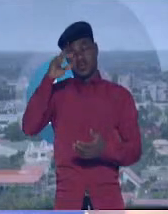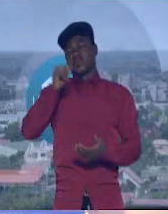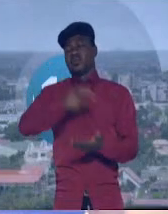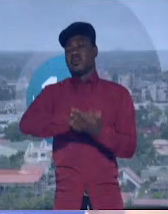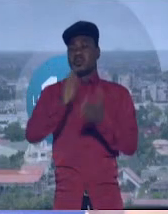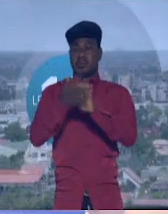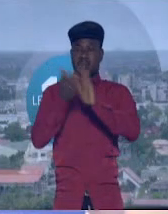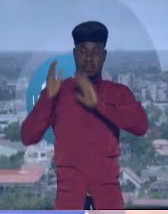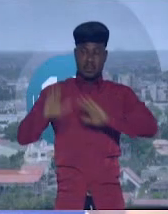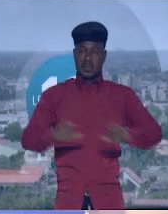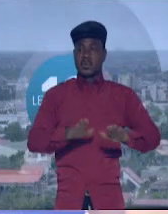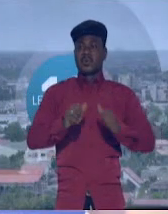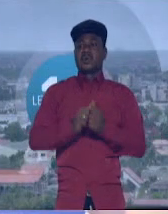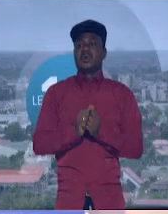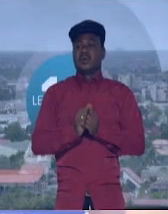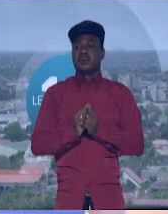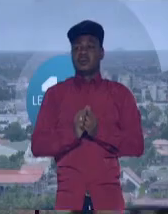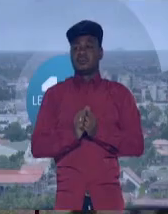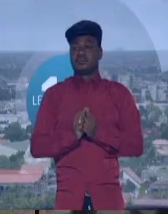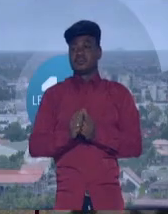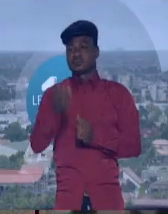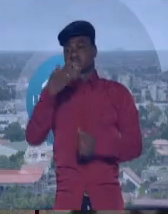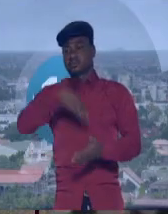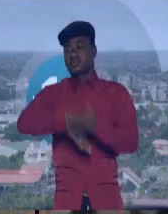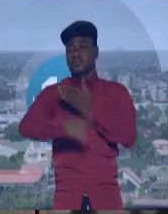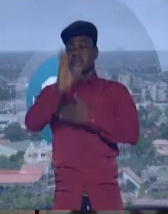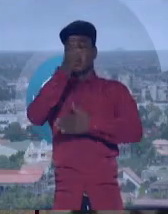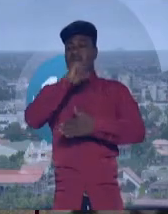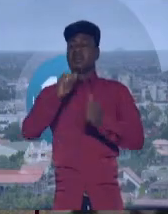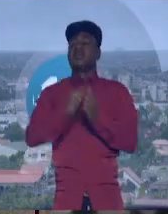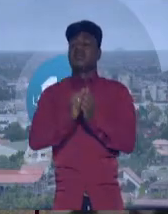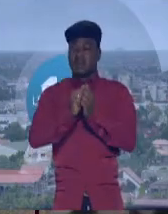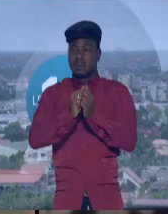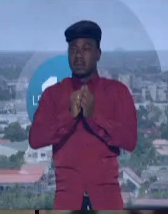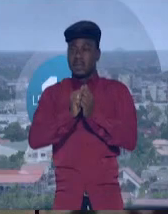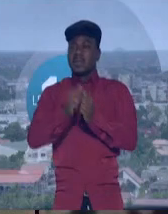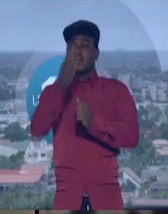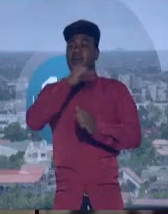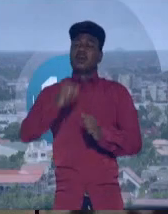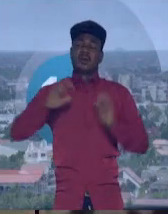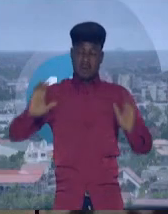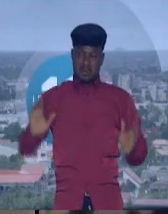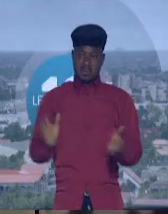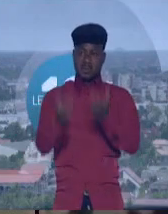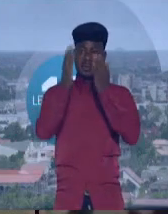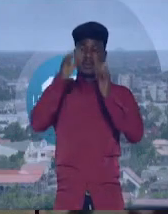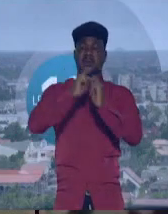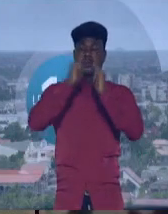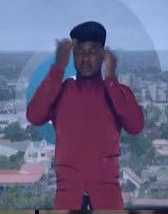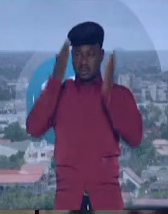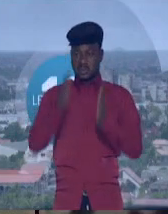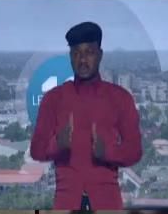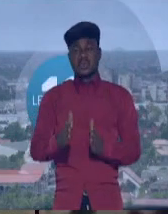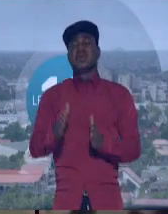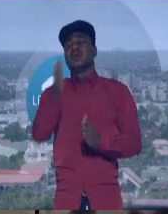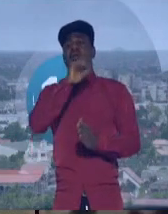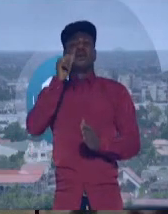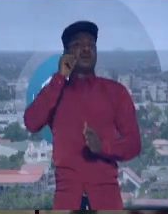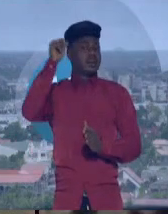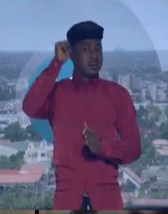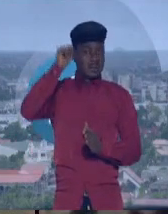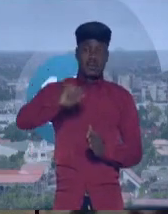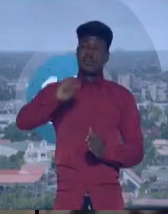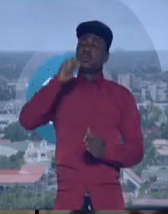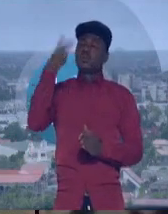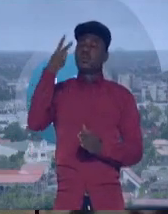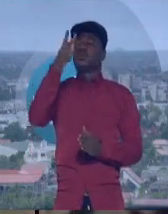Nuit du mérite dans les médias, les 26e Galiens ont livré leur verdict hier. 12 prix officiels et